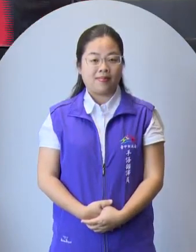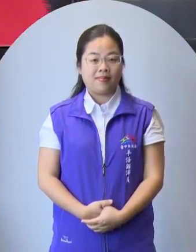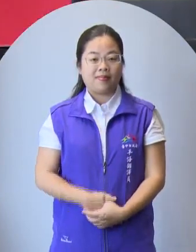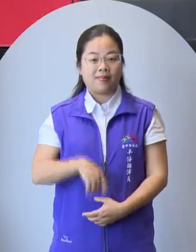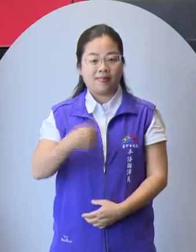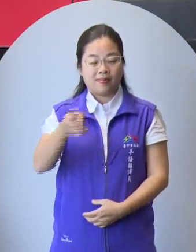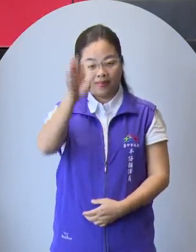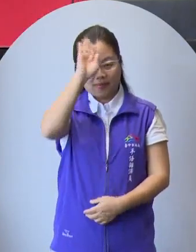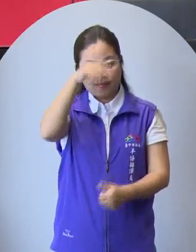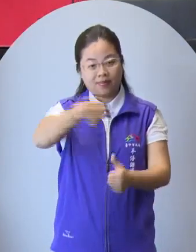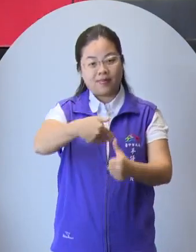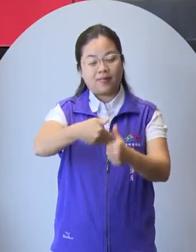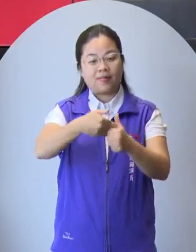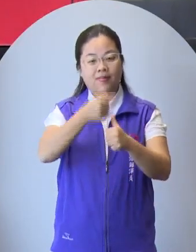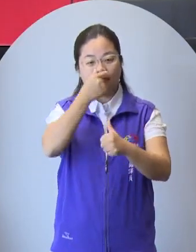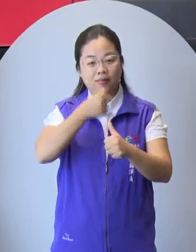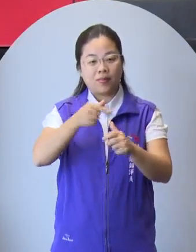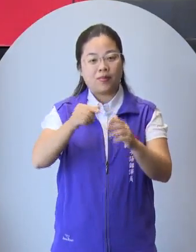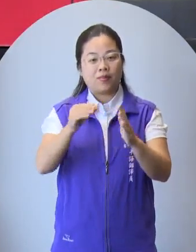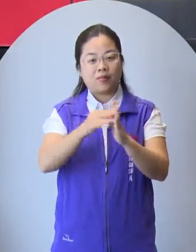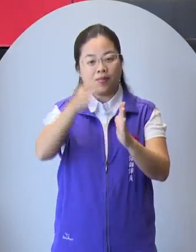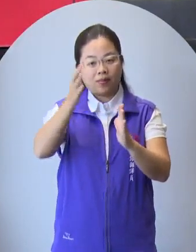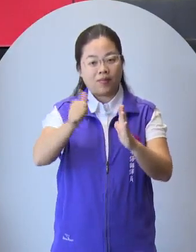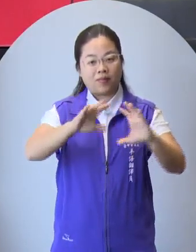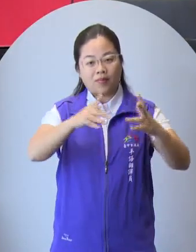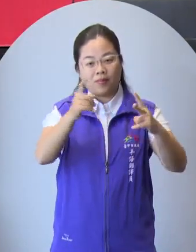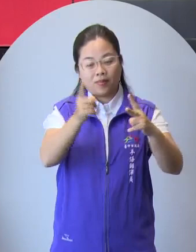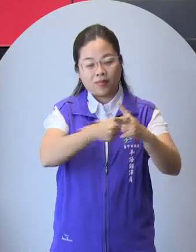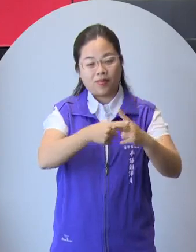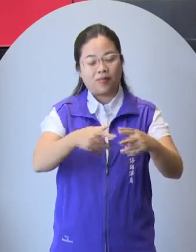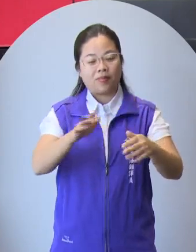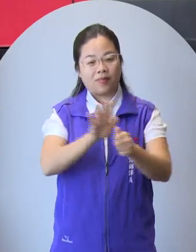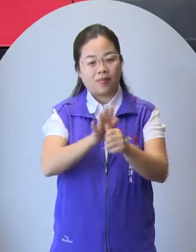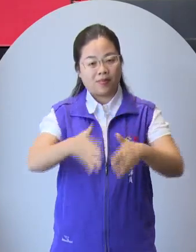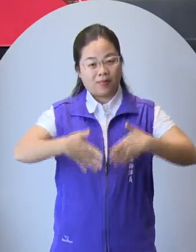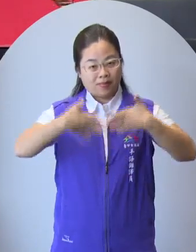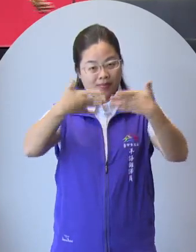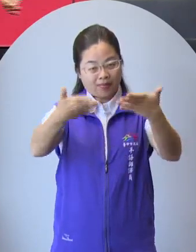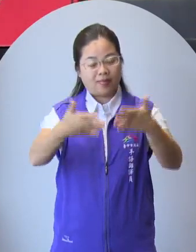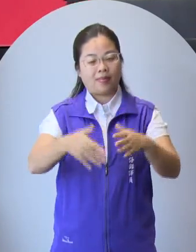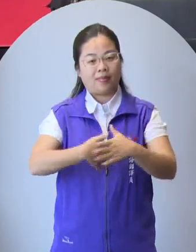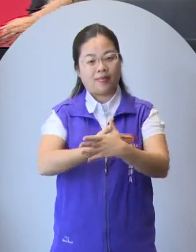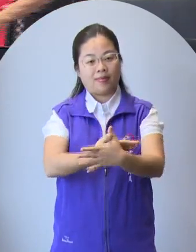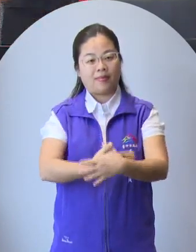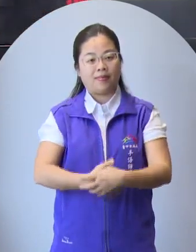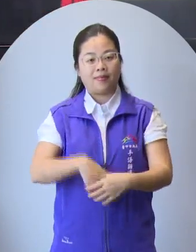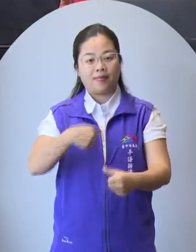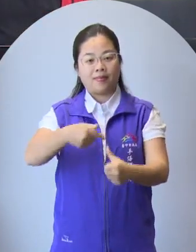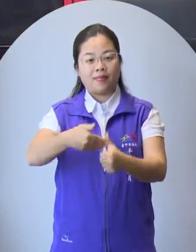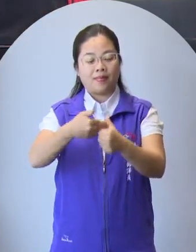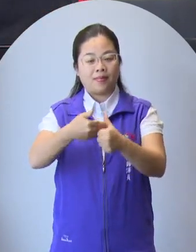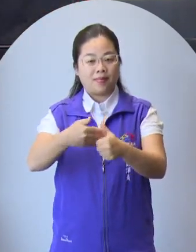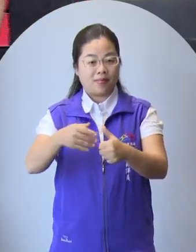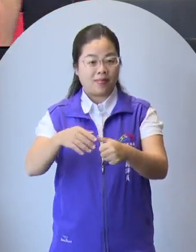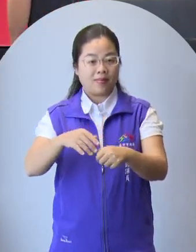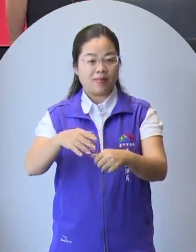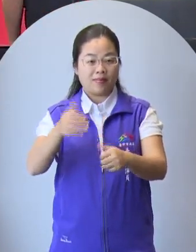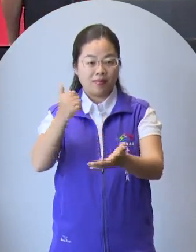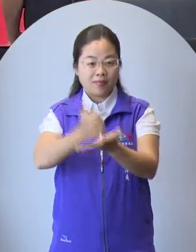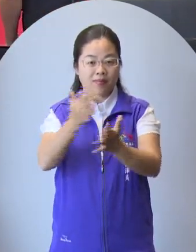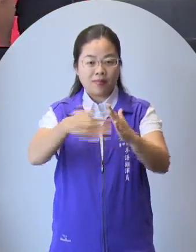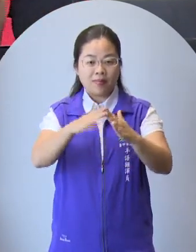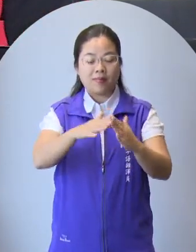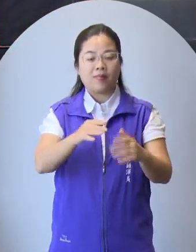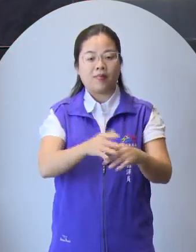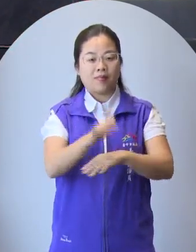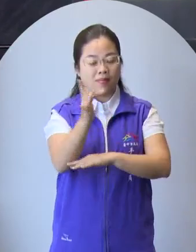接着，请教育局蒋局长率8所国小校长上台献奖。教育局8所获奖学校分别